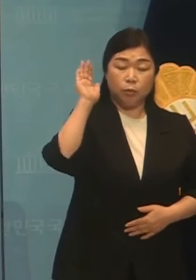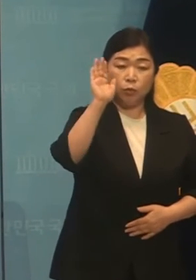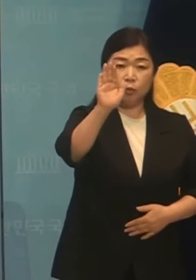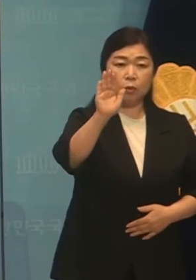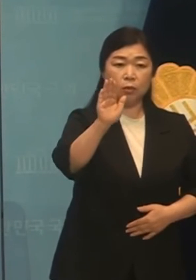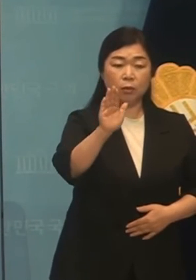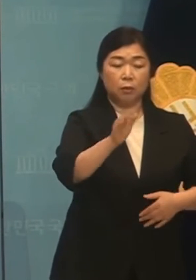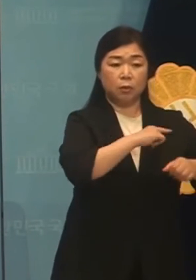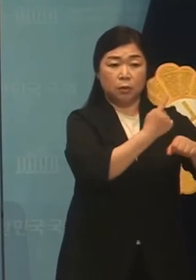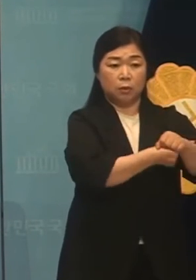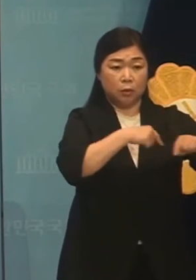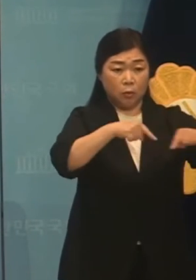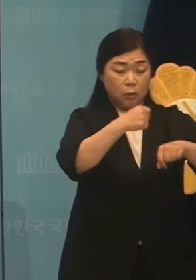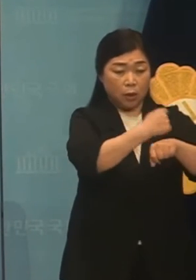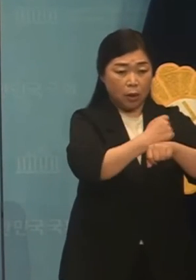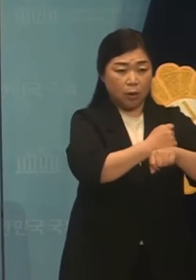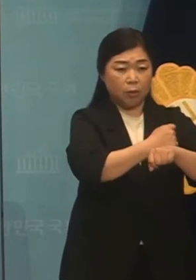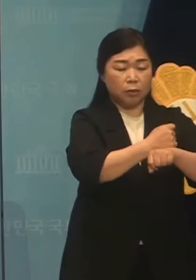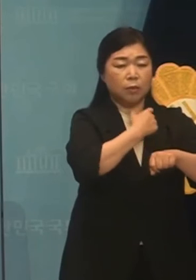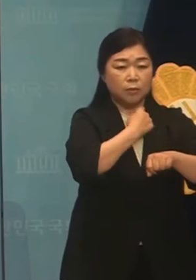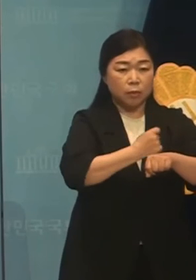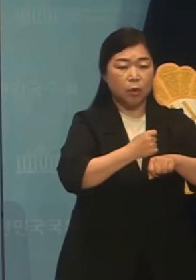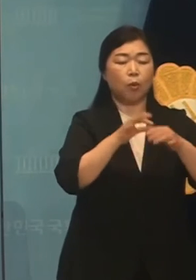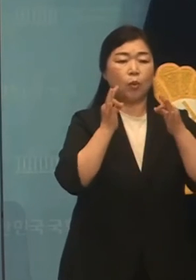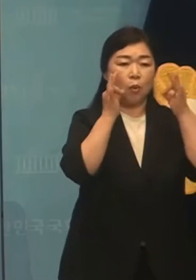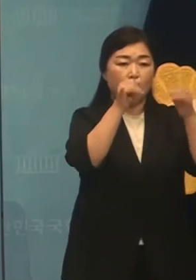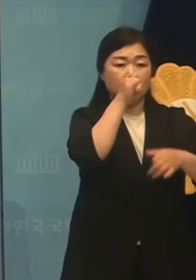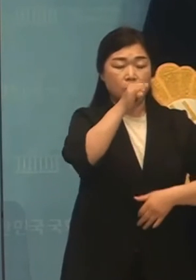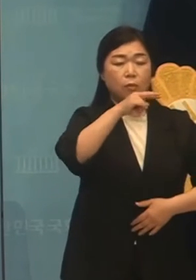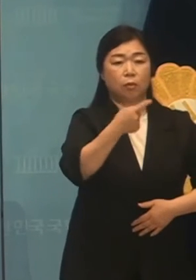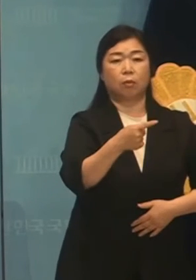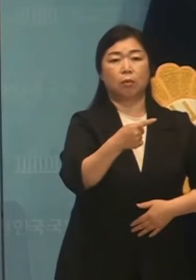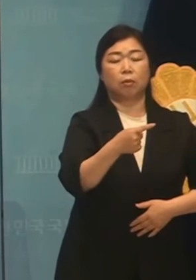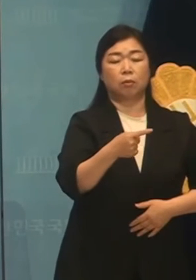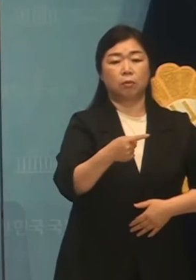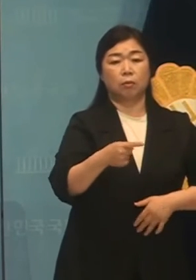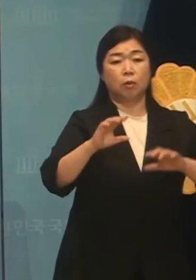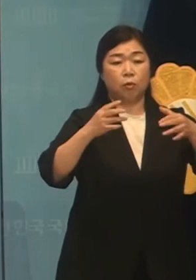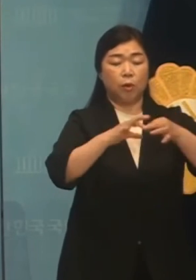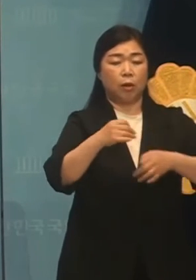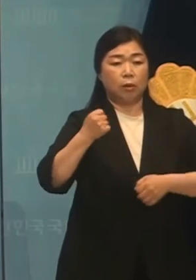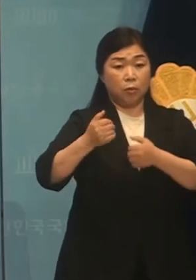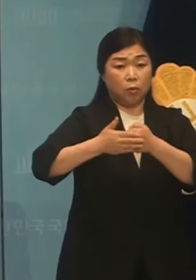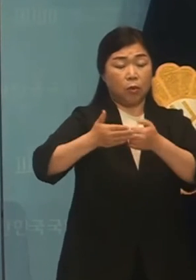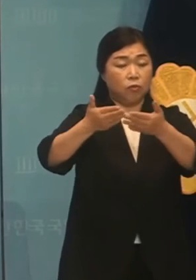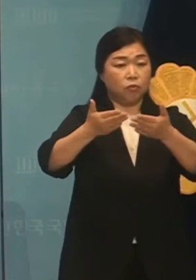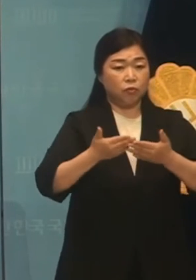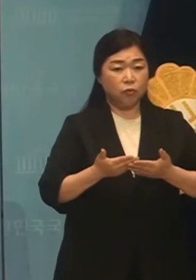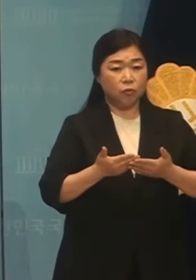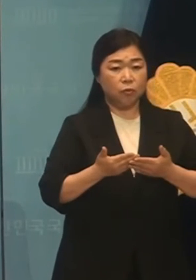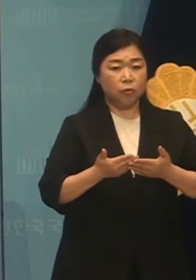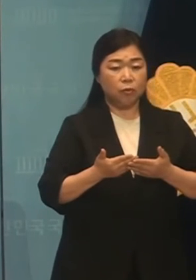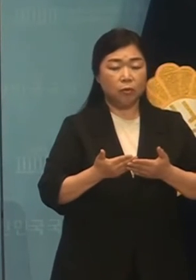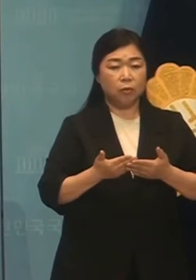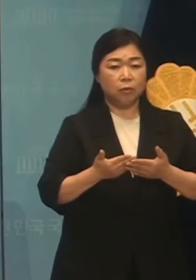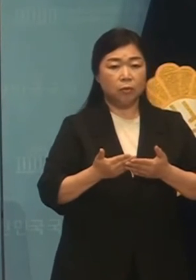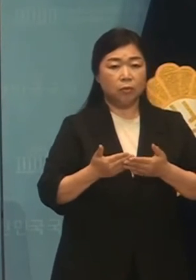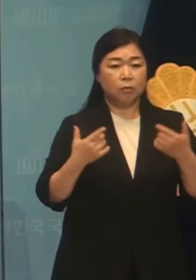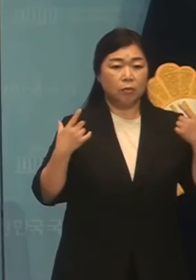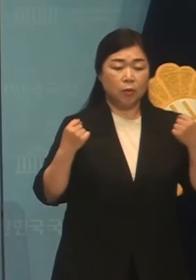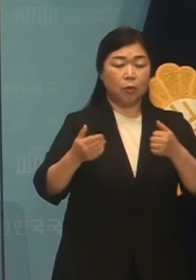앞으로 집권을 하려고 아무리 노력해도 우리 당을 뒷받침하고 우리 당을